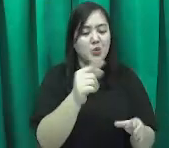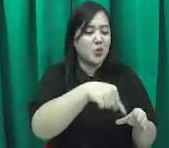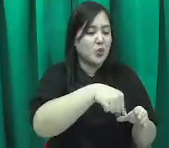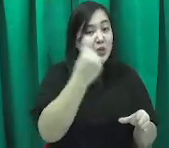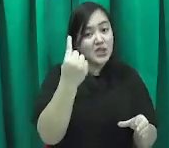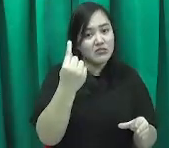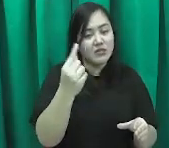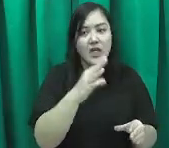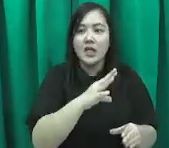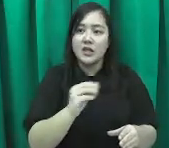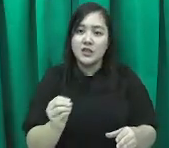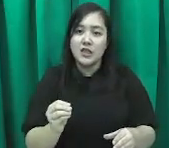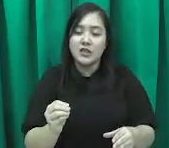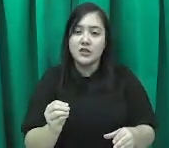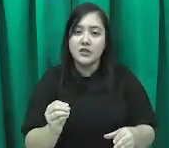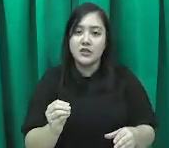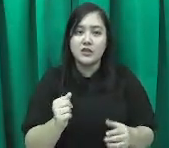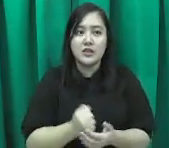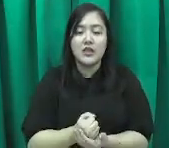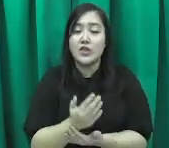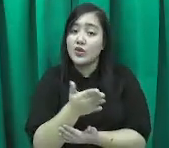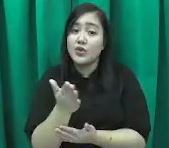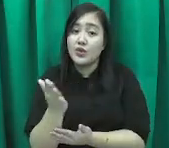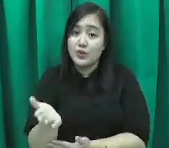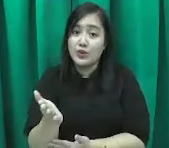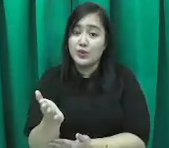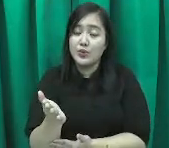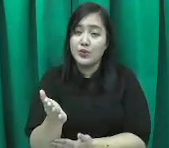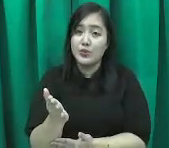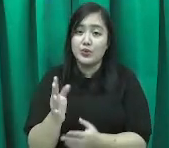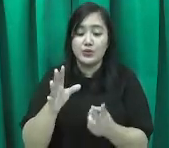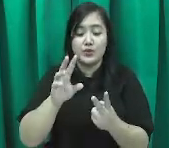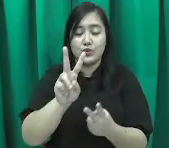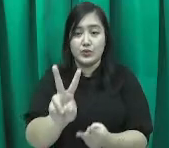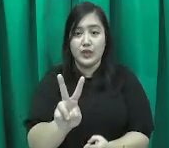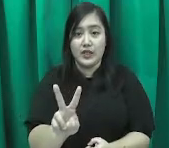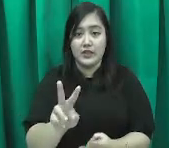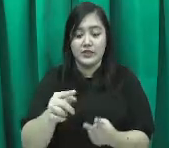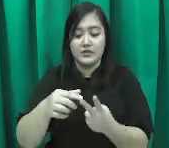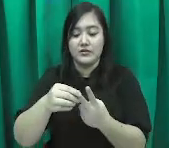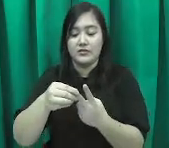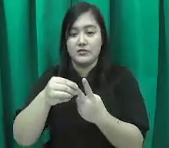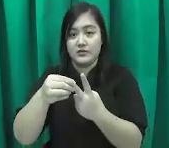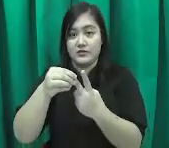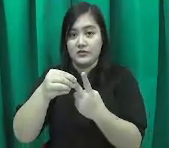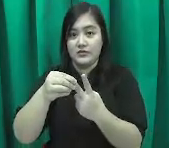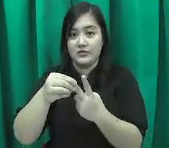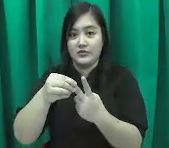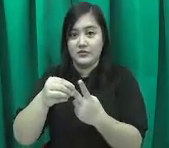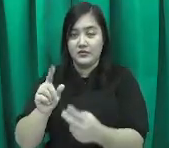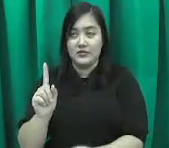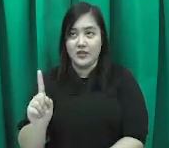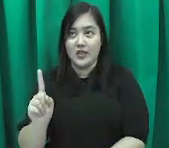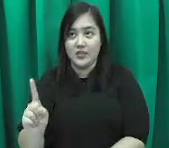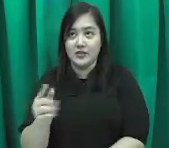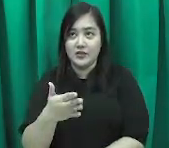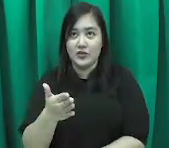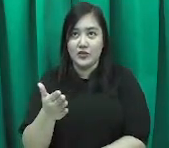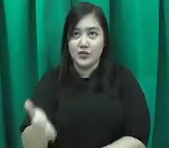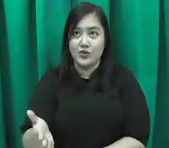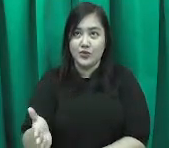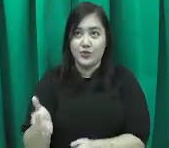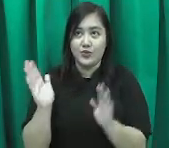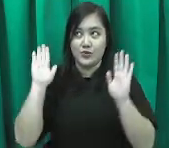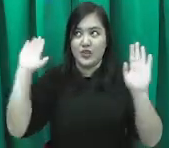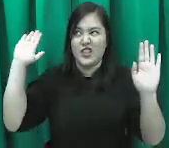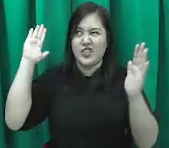bagay. Yes. Pero yung kagandahan sa Kristiyano, tayo, yung spiritual na bagay yung ginagamit natin. Yes. Kaya yes. Ito yung nagpapalakas sa atin. Eh.